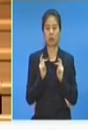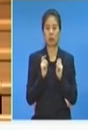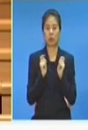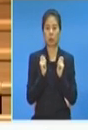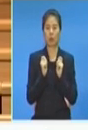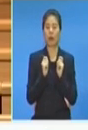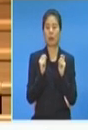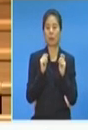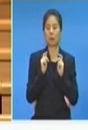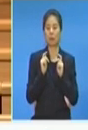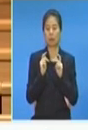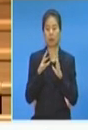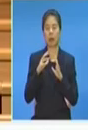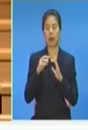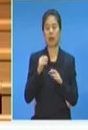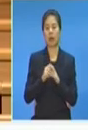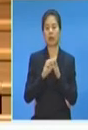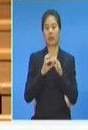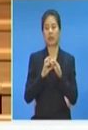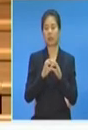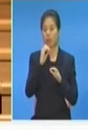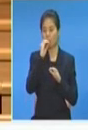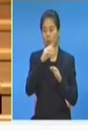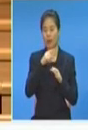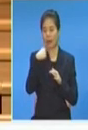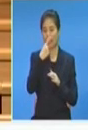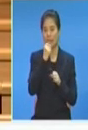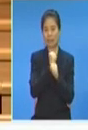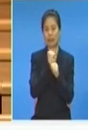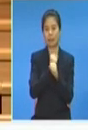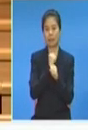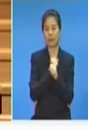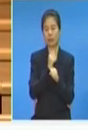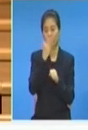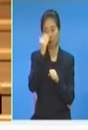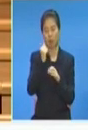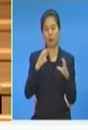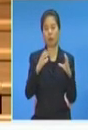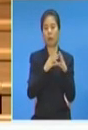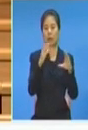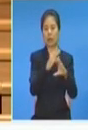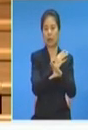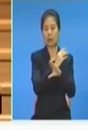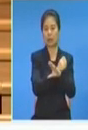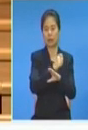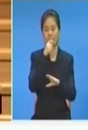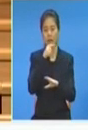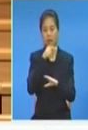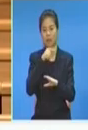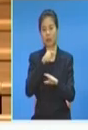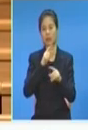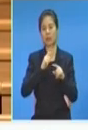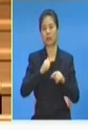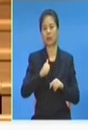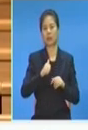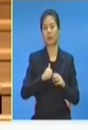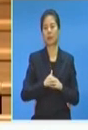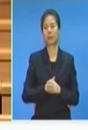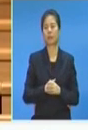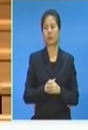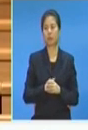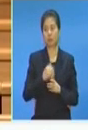ให้ปากคำเป็นปฏิปักษ์กับผู้มีอิทธิพลในท้องถิ่นผมไม่ใช่ว่าผู้สมัครรับเลือกตั้งนะครับเพราะเขากำลังทุ